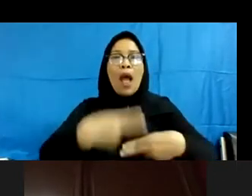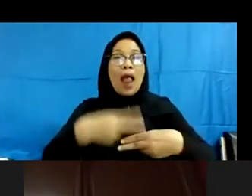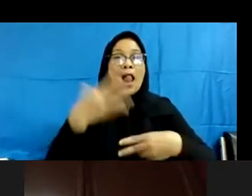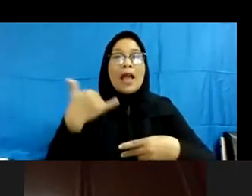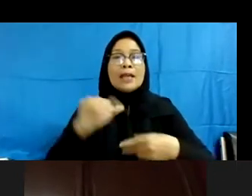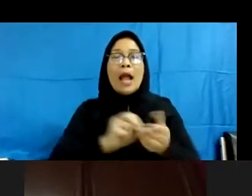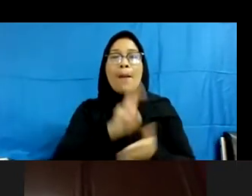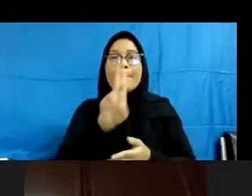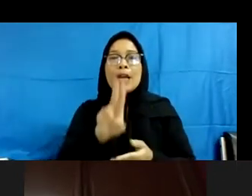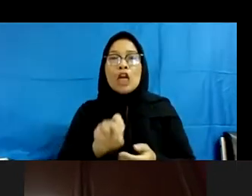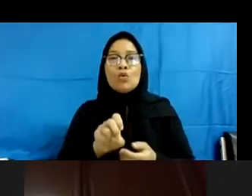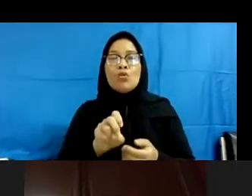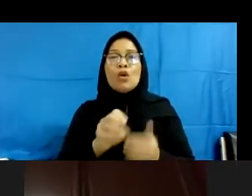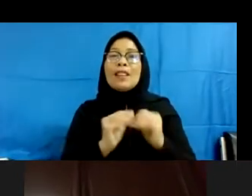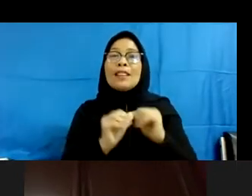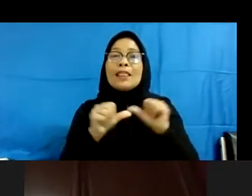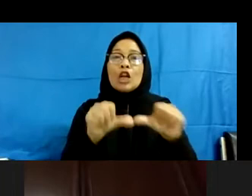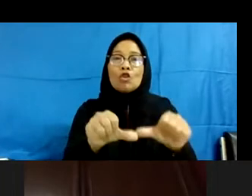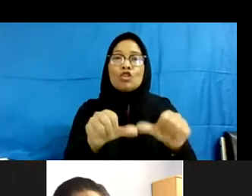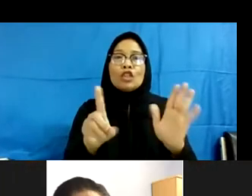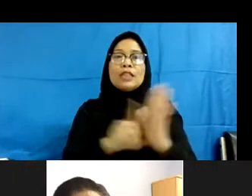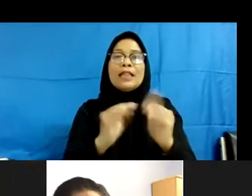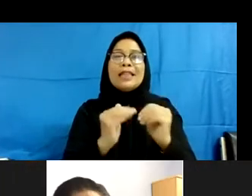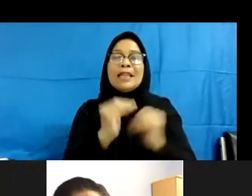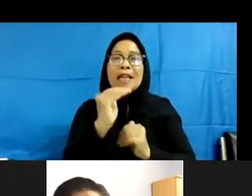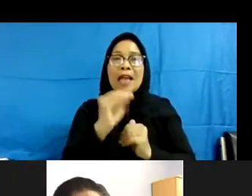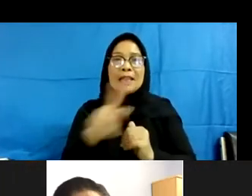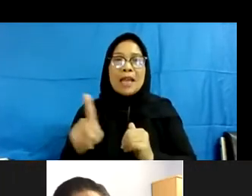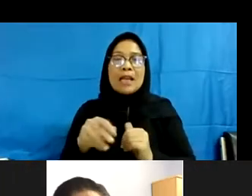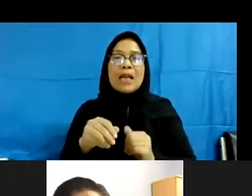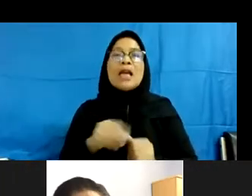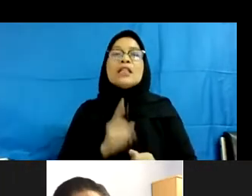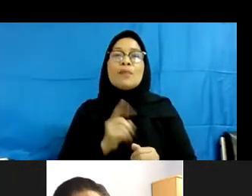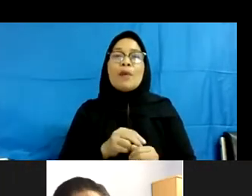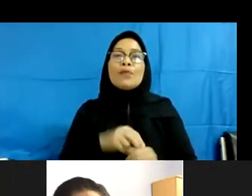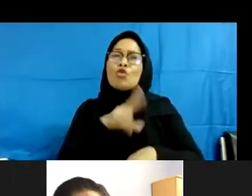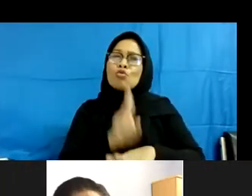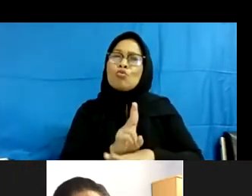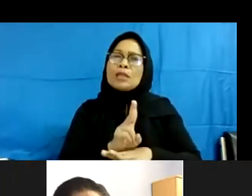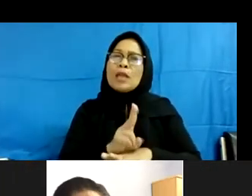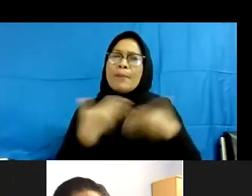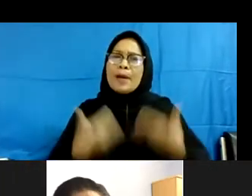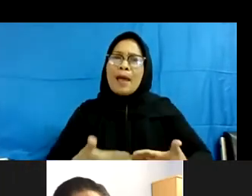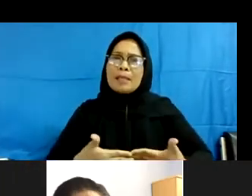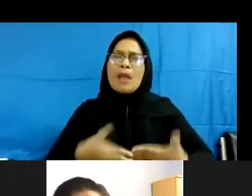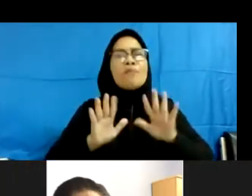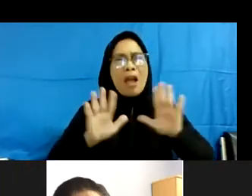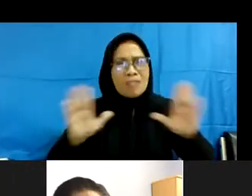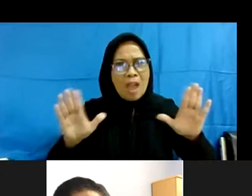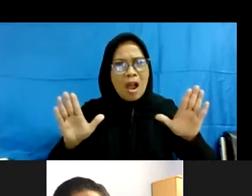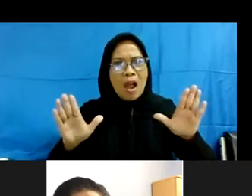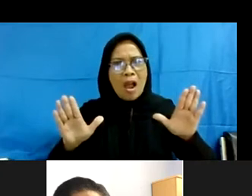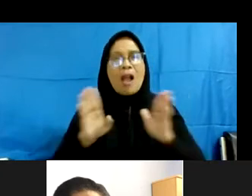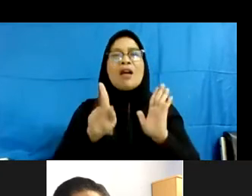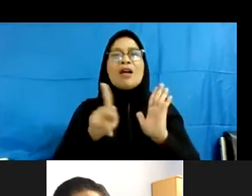terus ditingkatkan, karena perannya semakin berat, tugasnya juga semakin banyak, dan